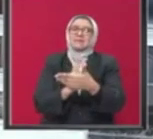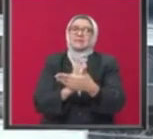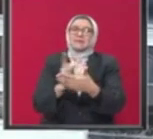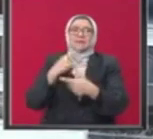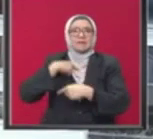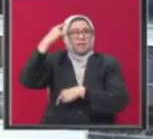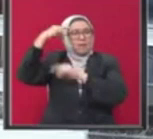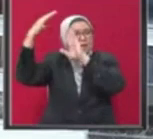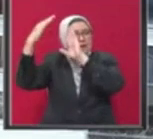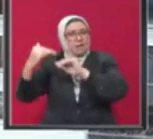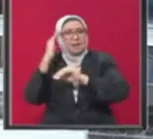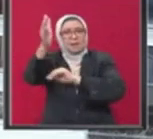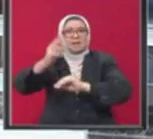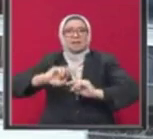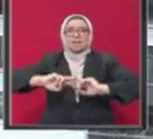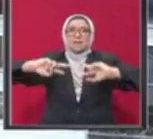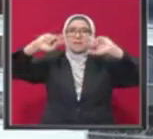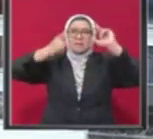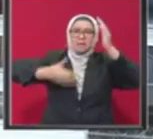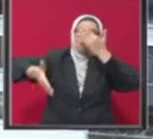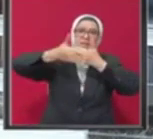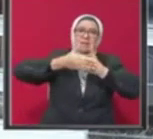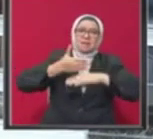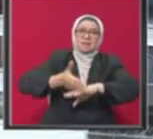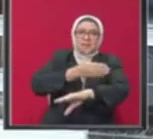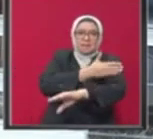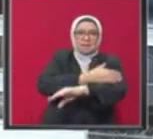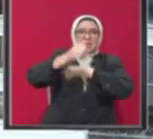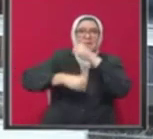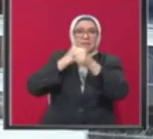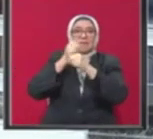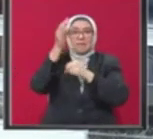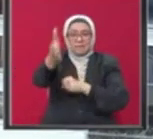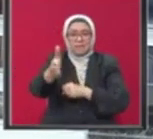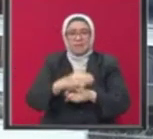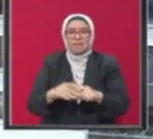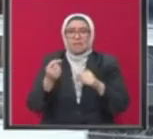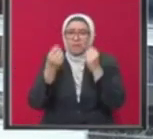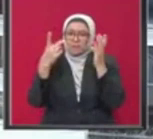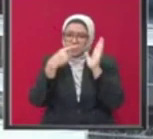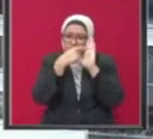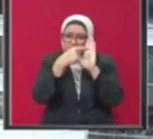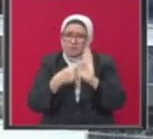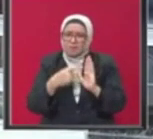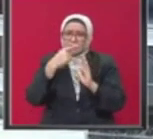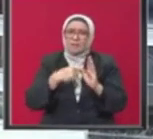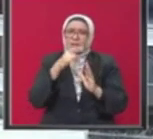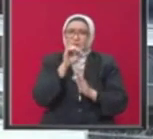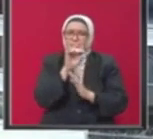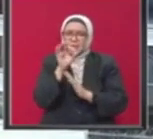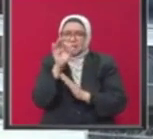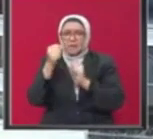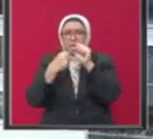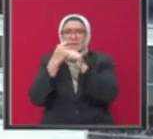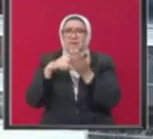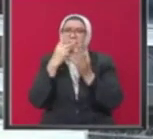pulih pada tahun hadapan beberapa indikator pada bulan oges dan September tahun ini menunjukkan Prestasi ekonomi telah